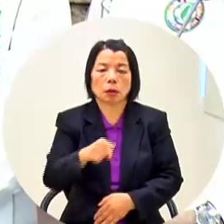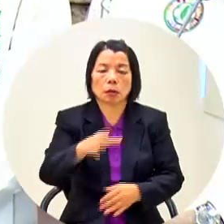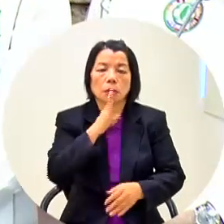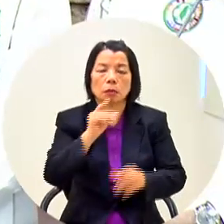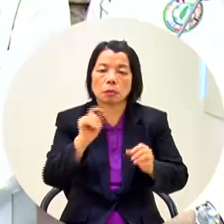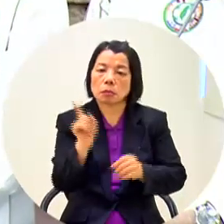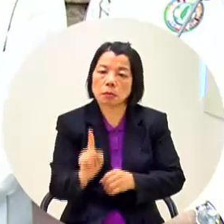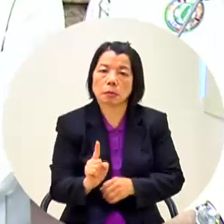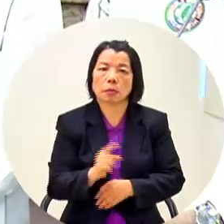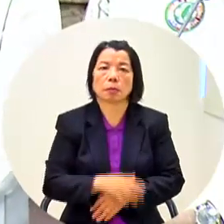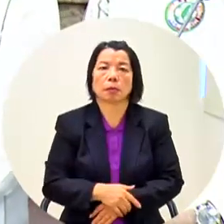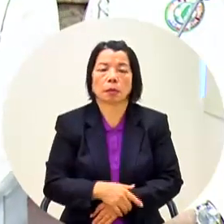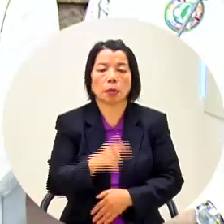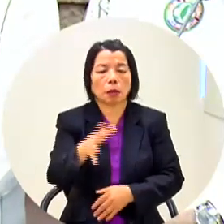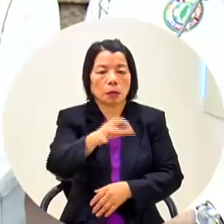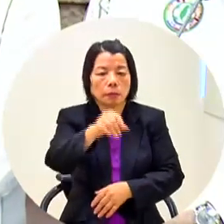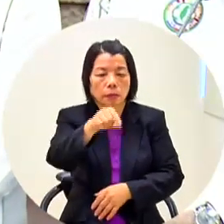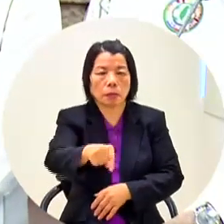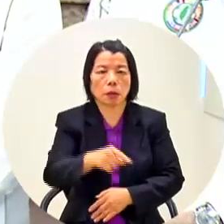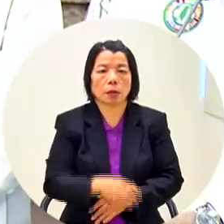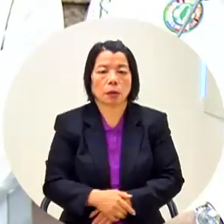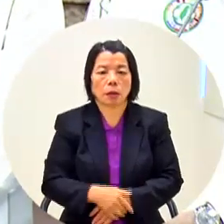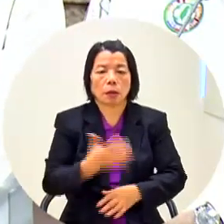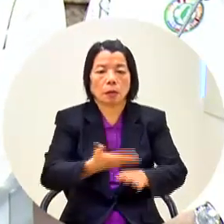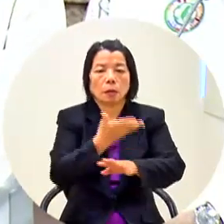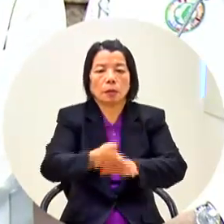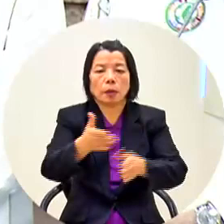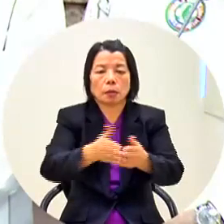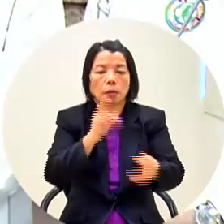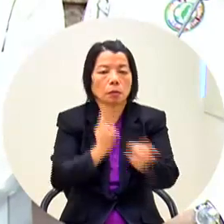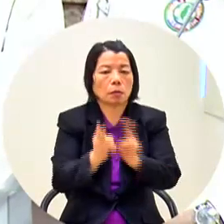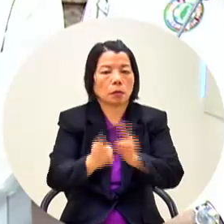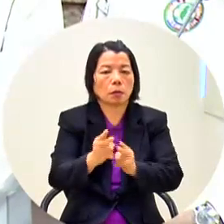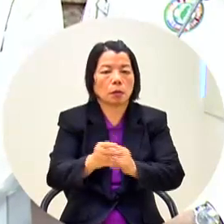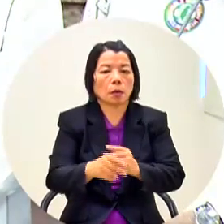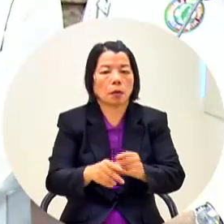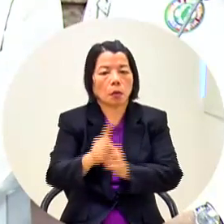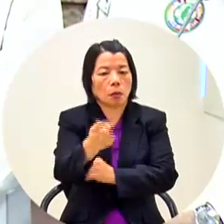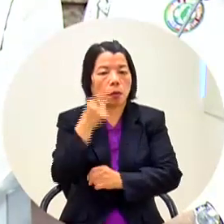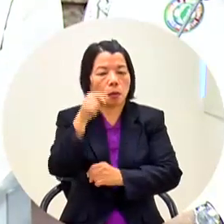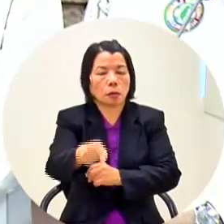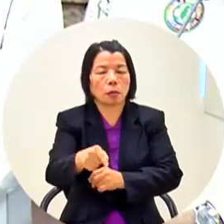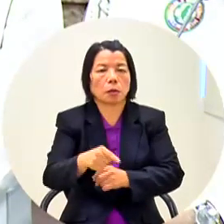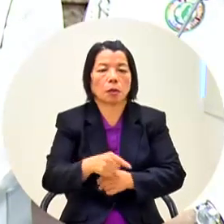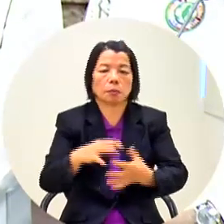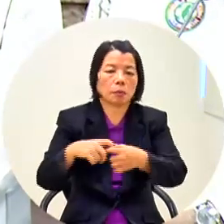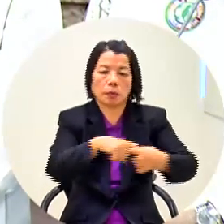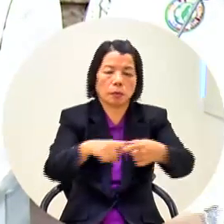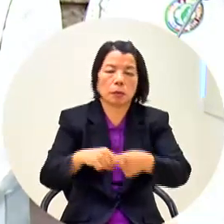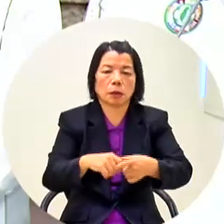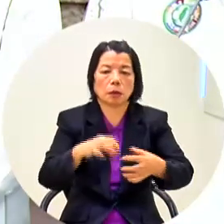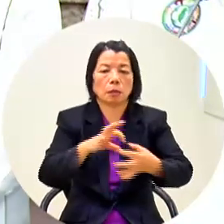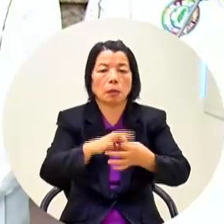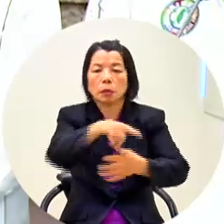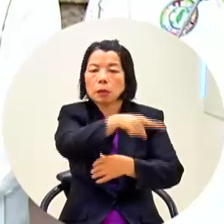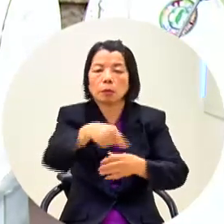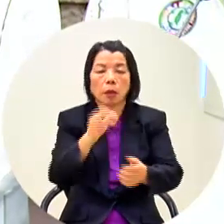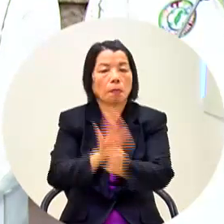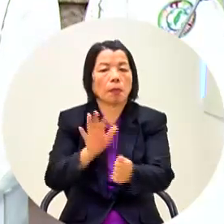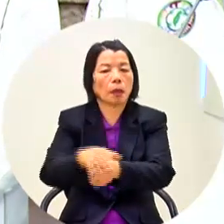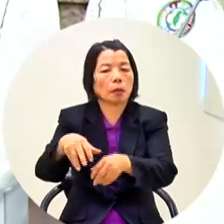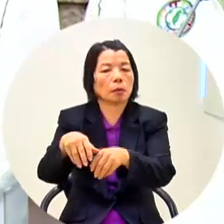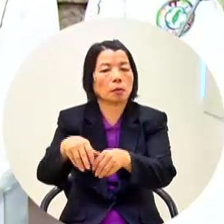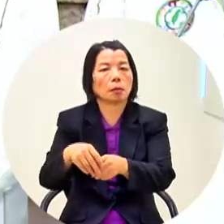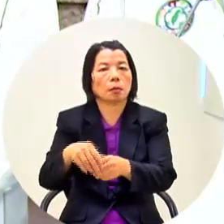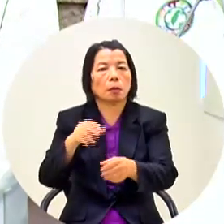是你把他奉为最高指导原则的民间防疫联盟，还是他们来帮你背书？你如果要找背书人